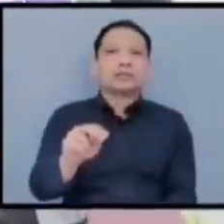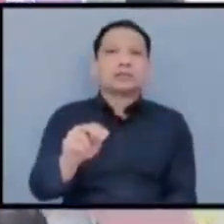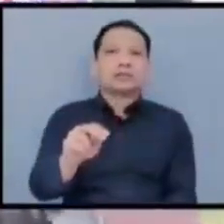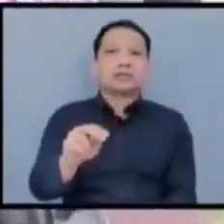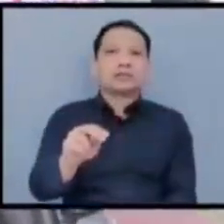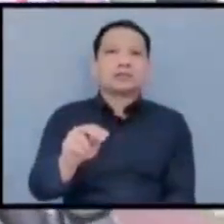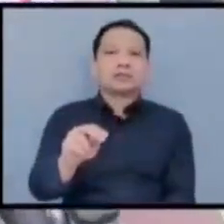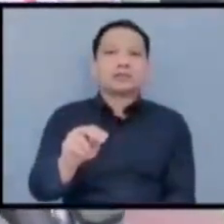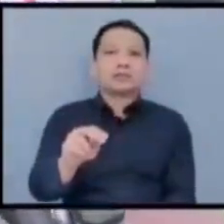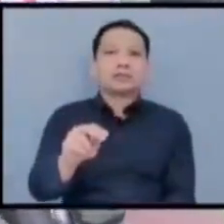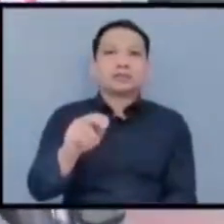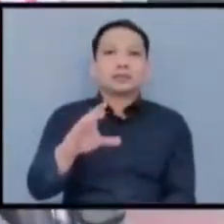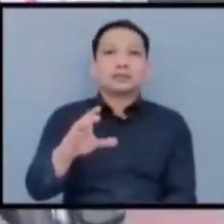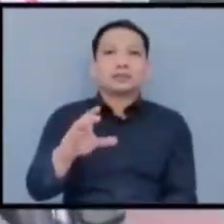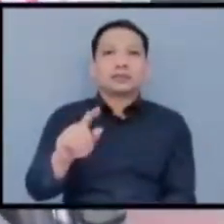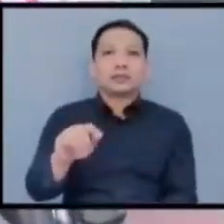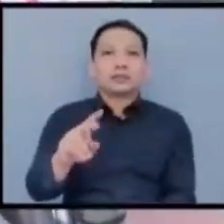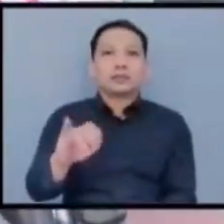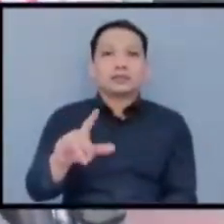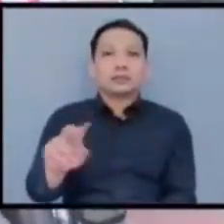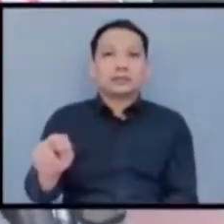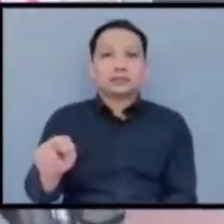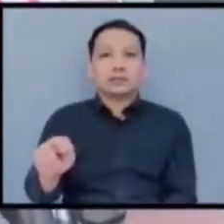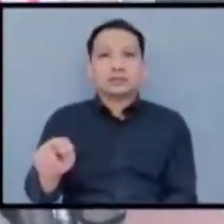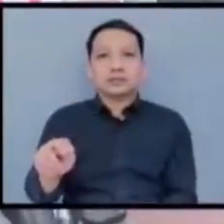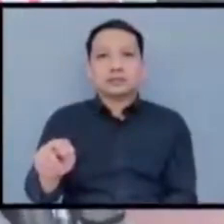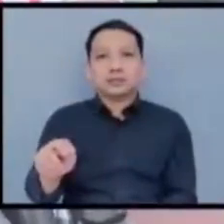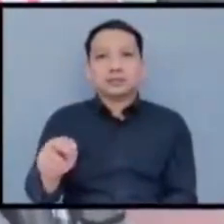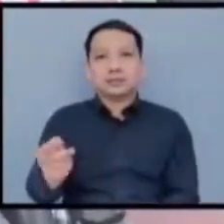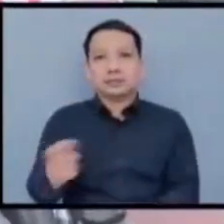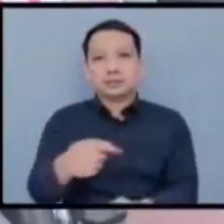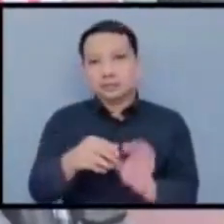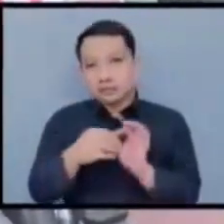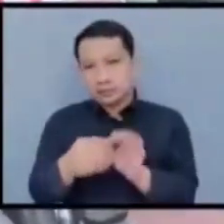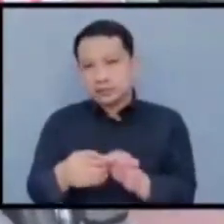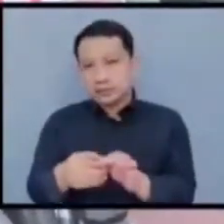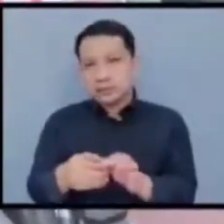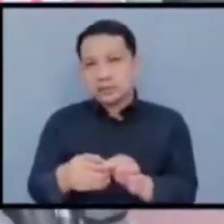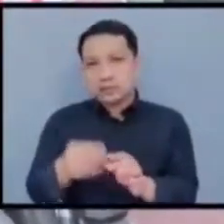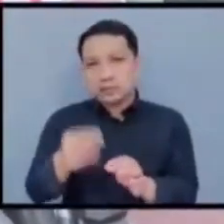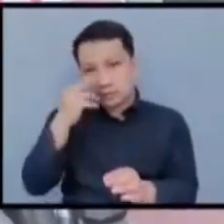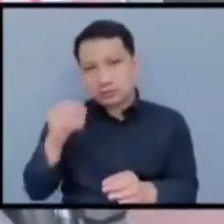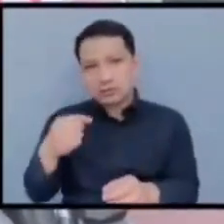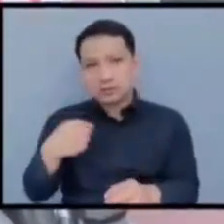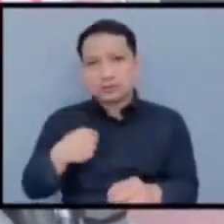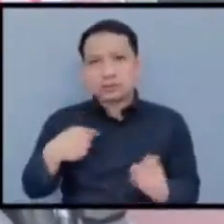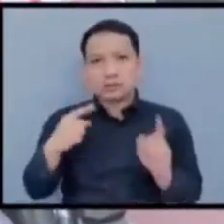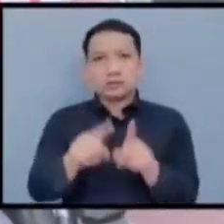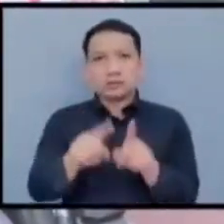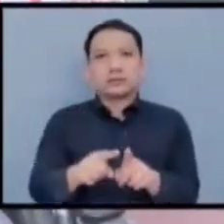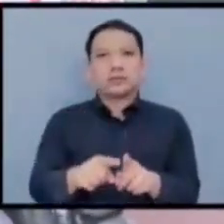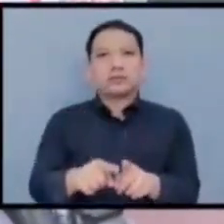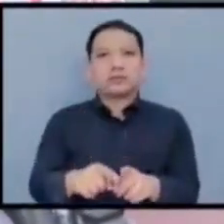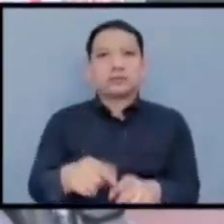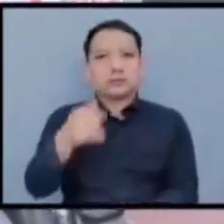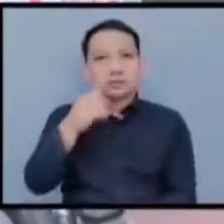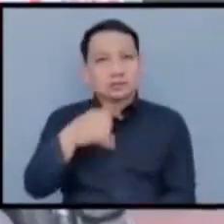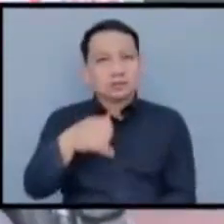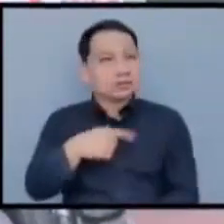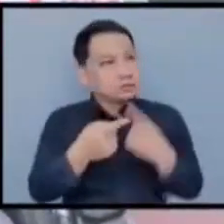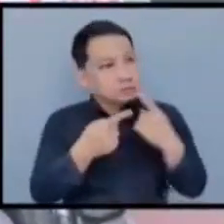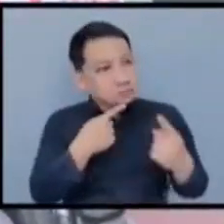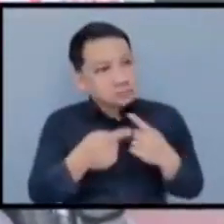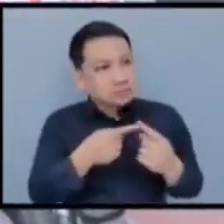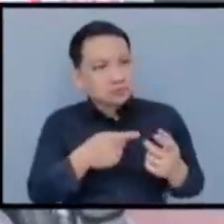with Nigel Junilo and Jason. And kausap ko sila at sinabi nila